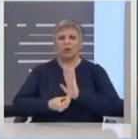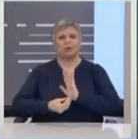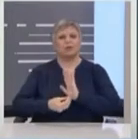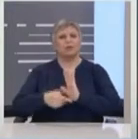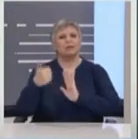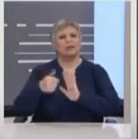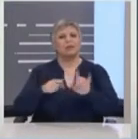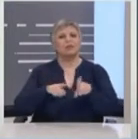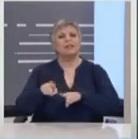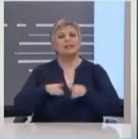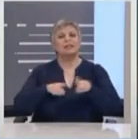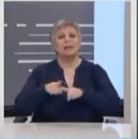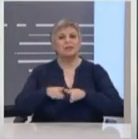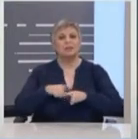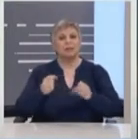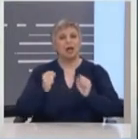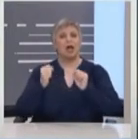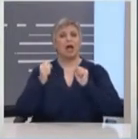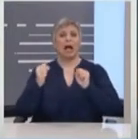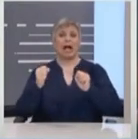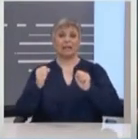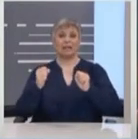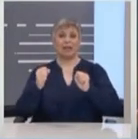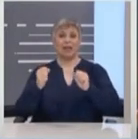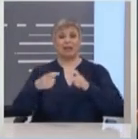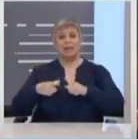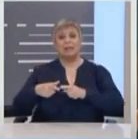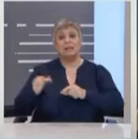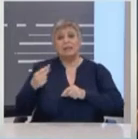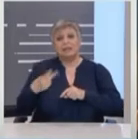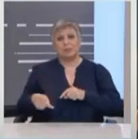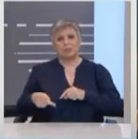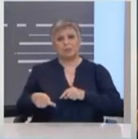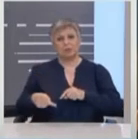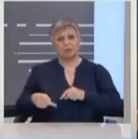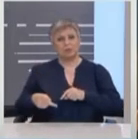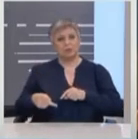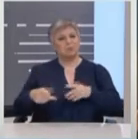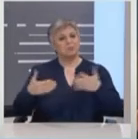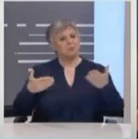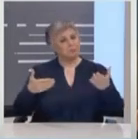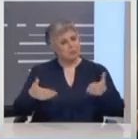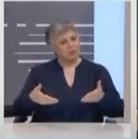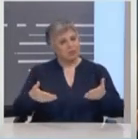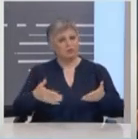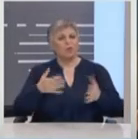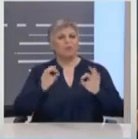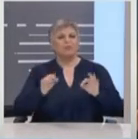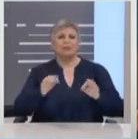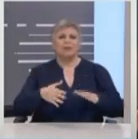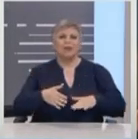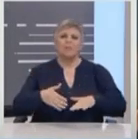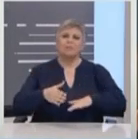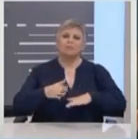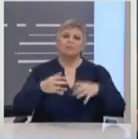ζητήματα ασφαλείας ολοκλήρου της νήσου. Και εδώ, όχι με ευθύνη δική σας, με ευθύνη